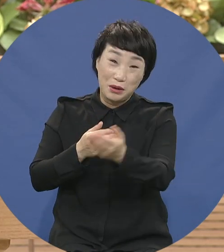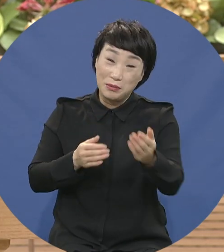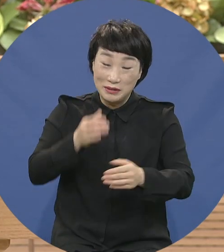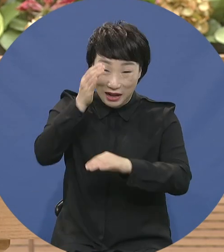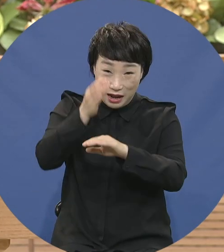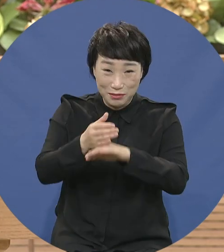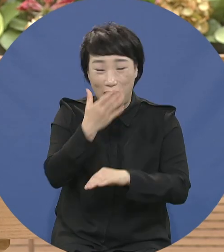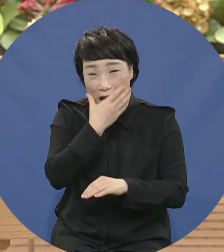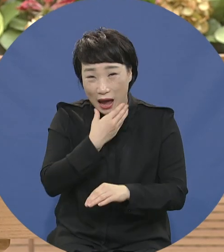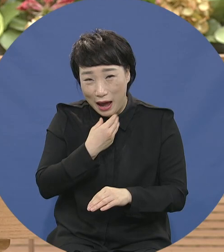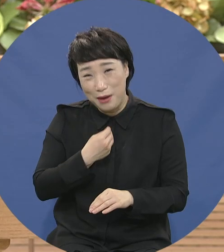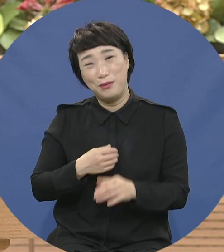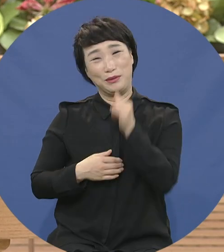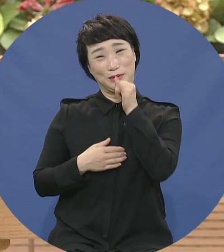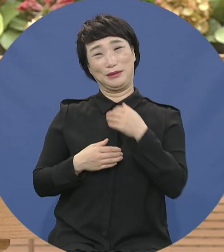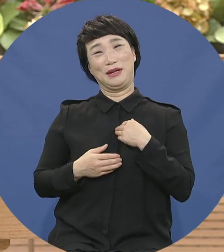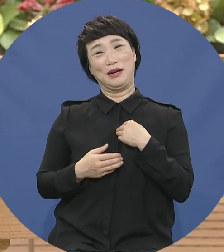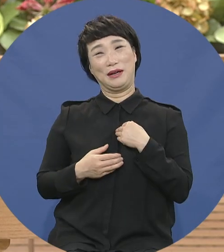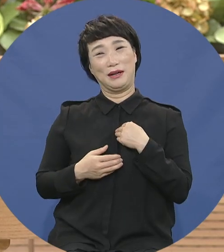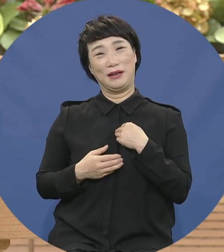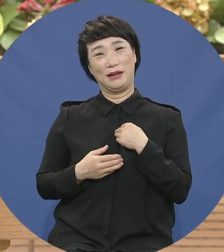얼마나 행복하냐 그 말이오.